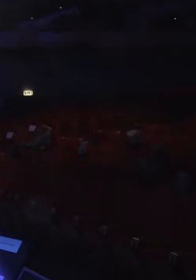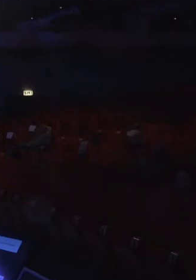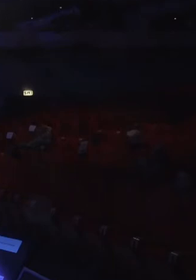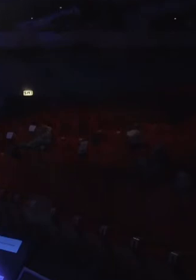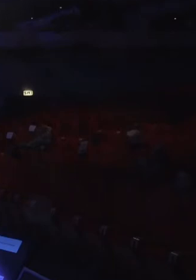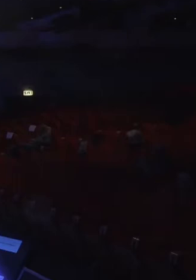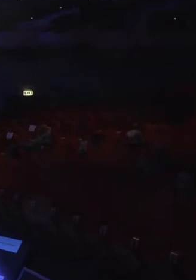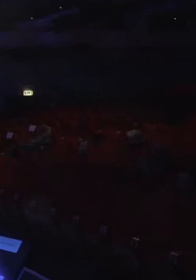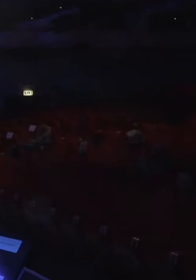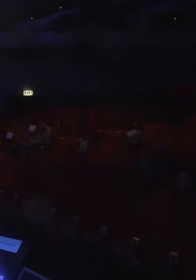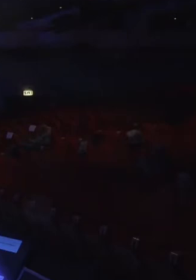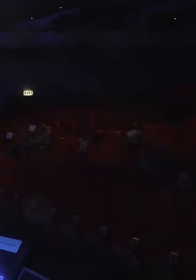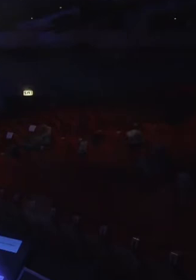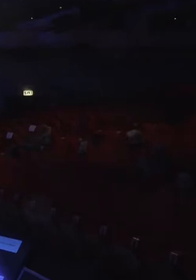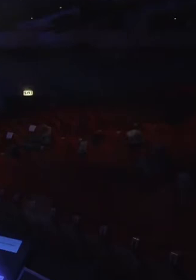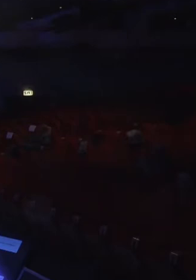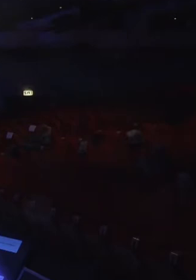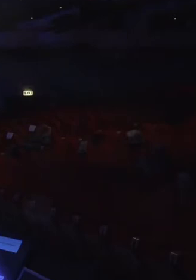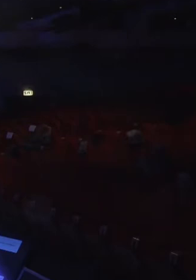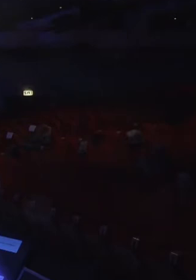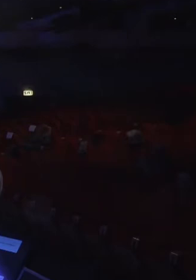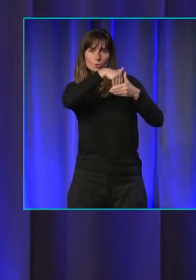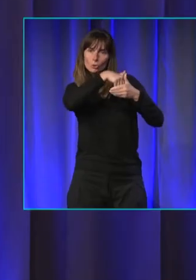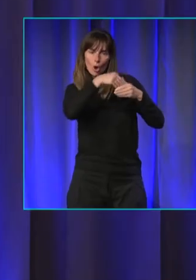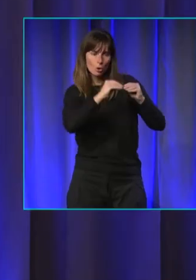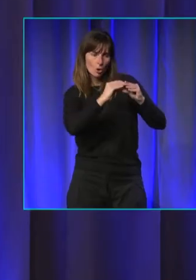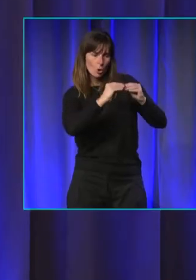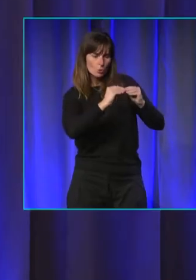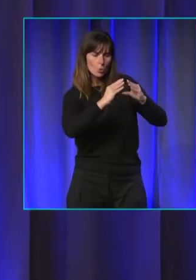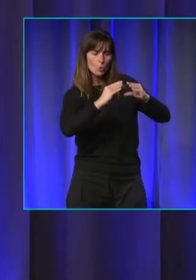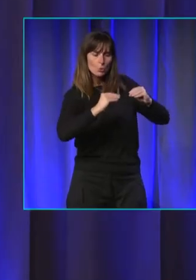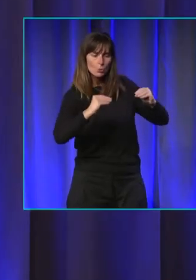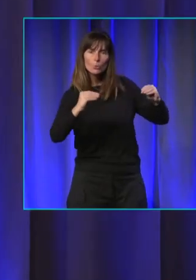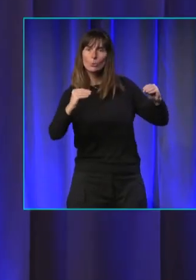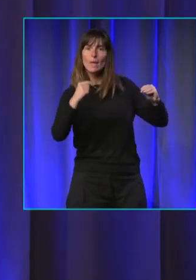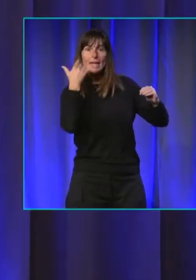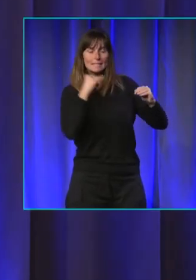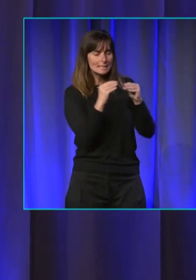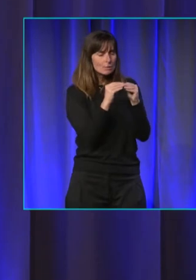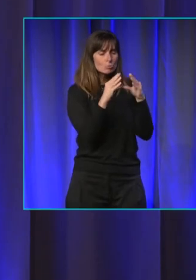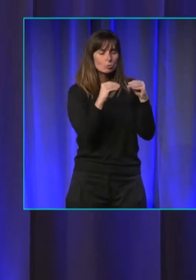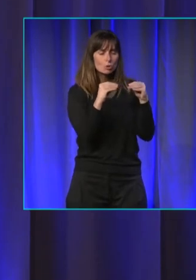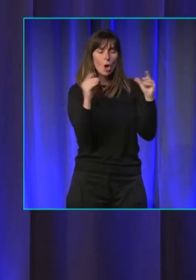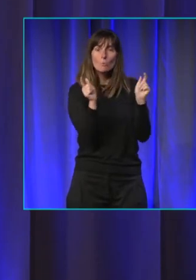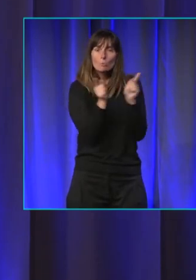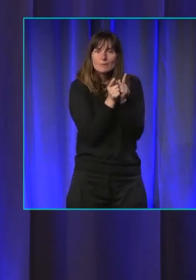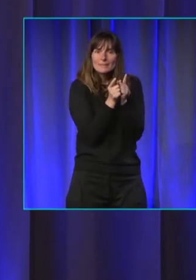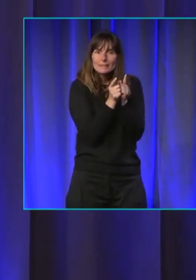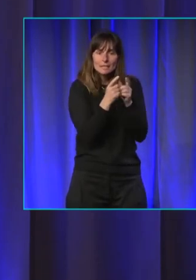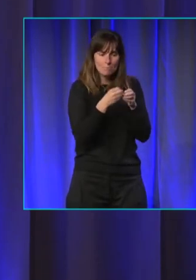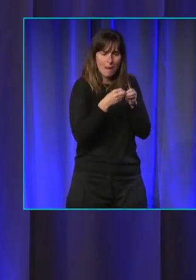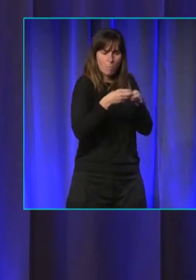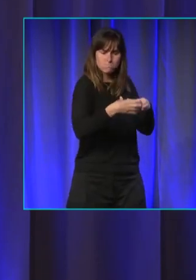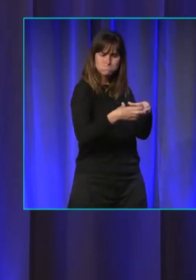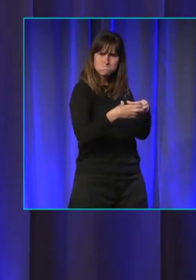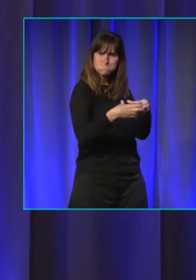finalement de la surface transversale du muscle. Même plus on a un muscle qui est petit et large, c'est-à-dire que si